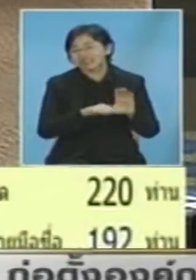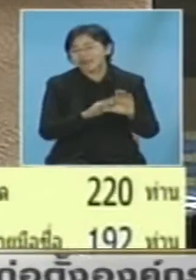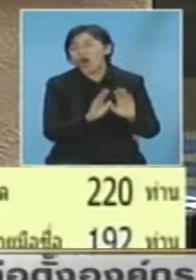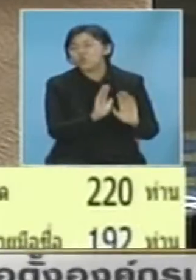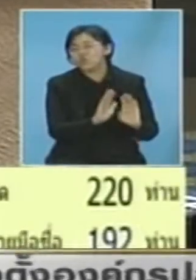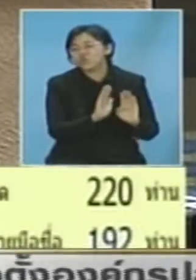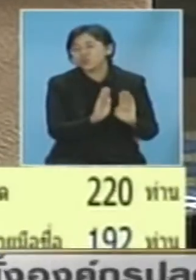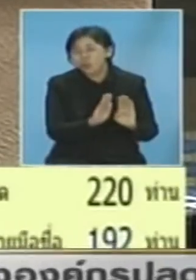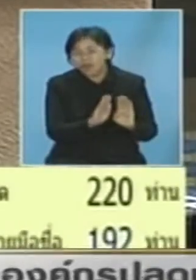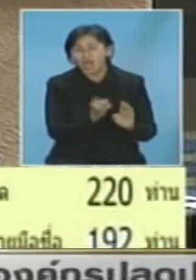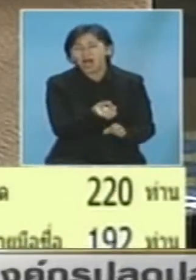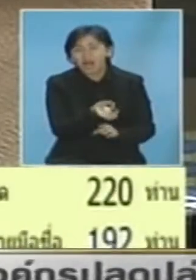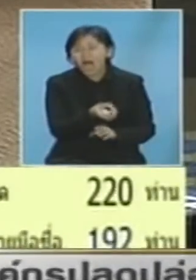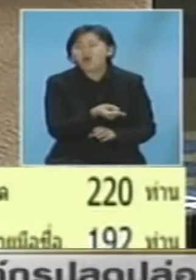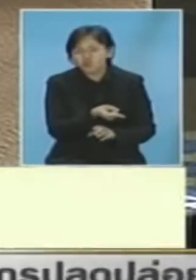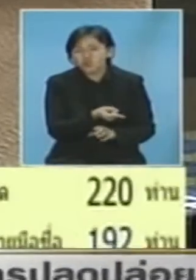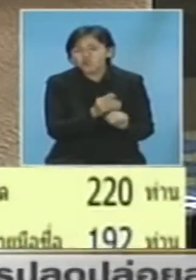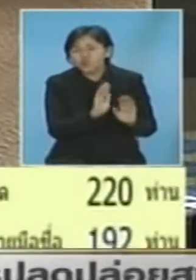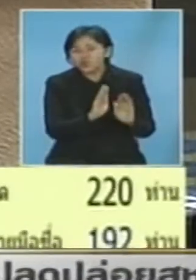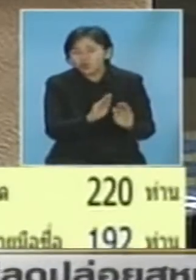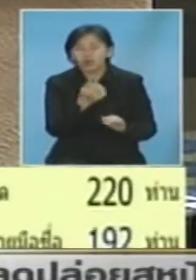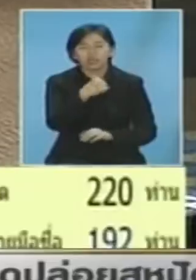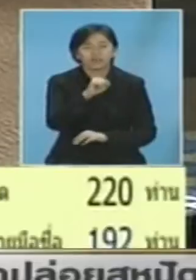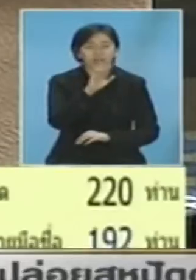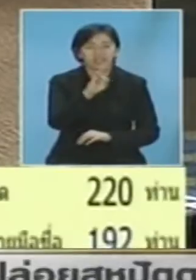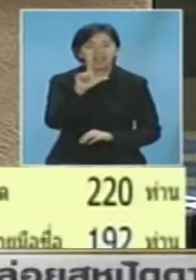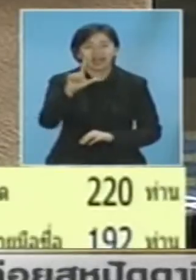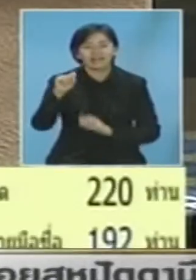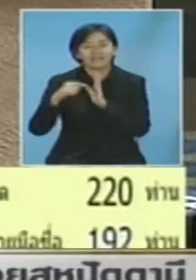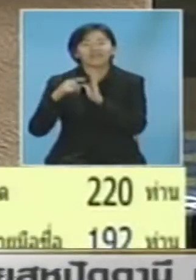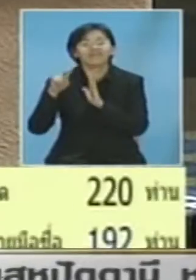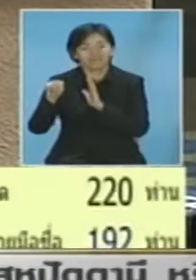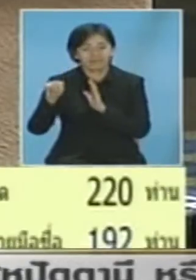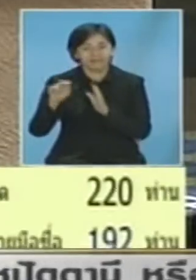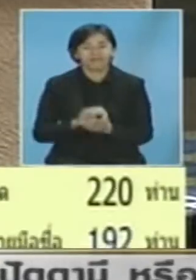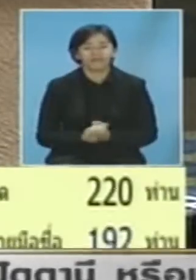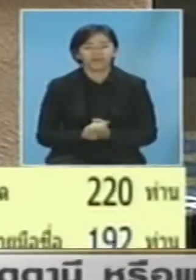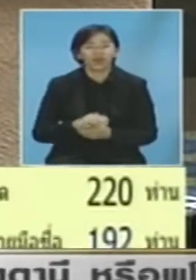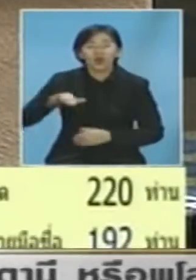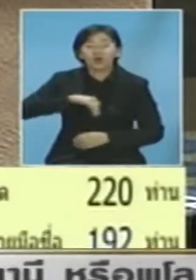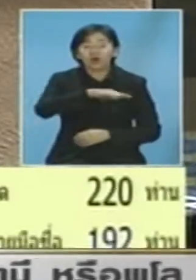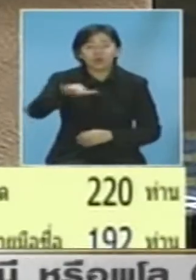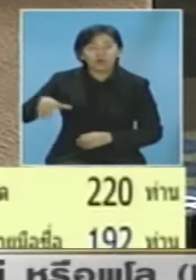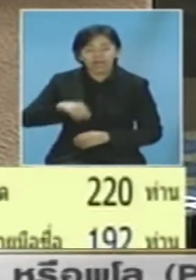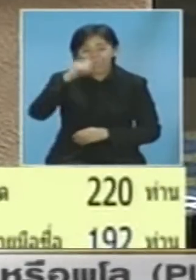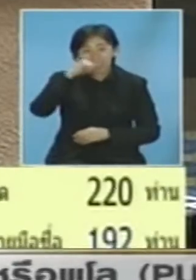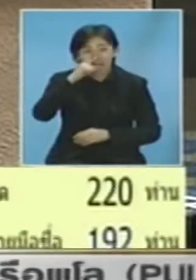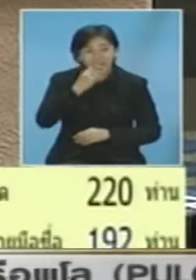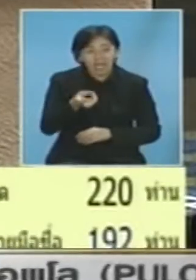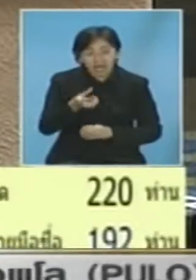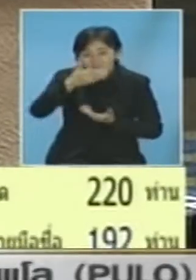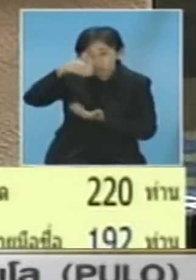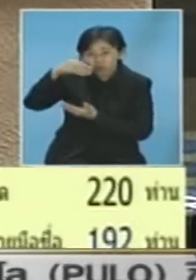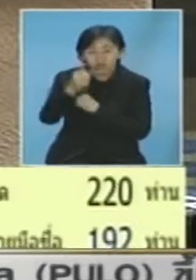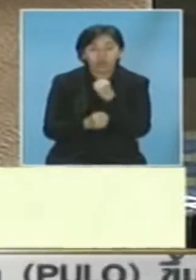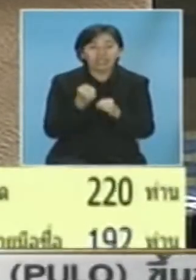ว้ยังปรากฏอยู่ในโกดัง17ล้านตันปกติประเทศไทยจะส่งข้าวออกปีละ